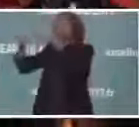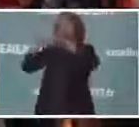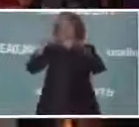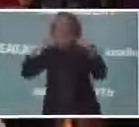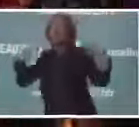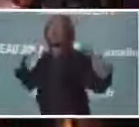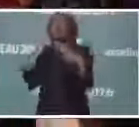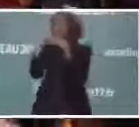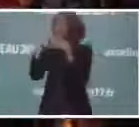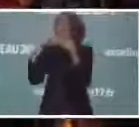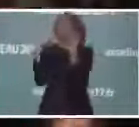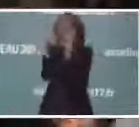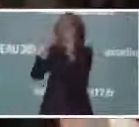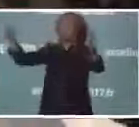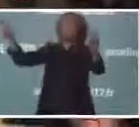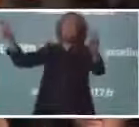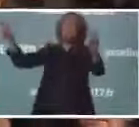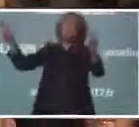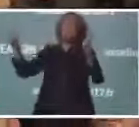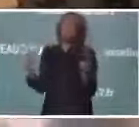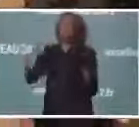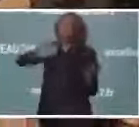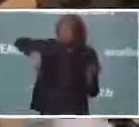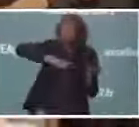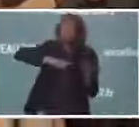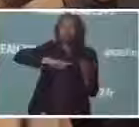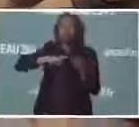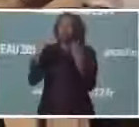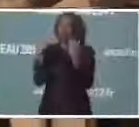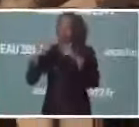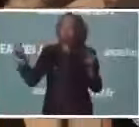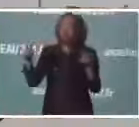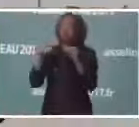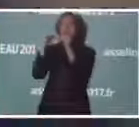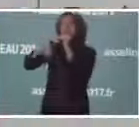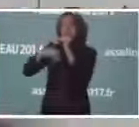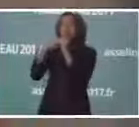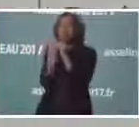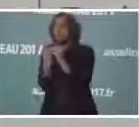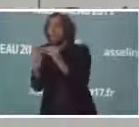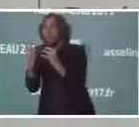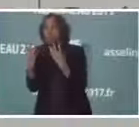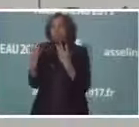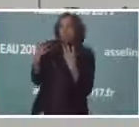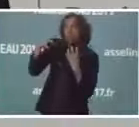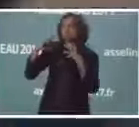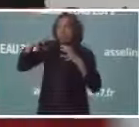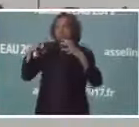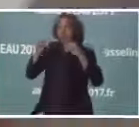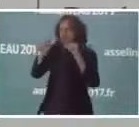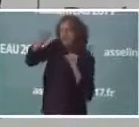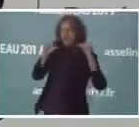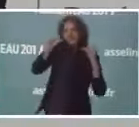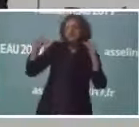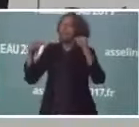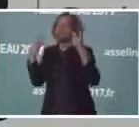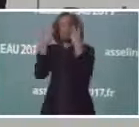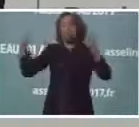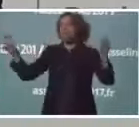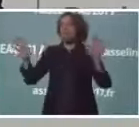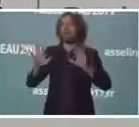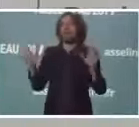nous ne voulons pas du monde multipolaire nous ne voulons pas du